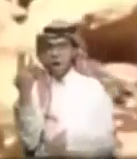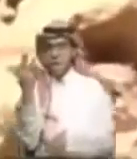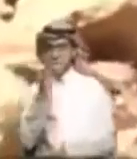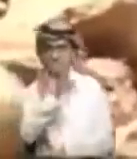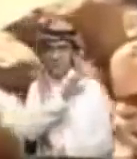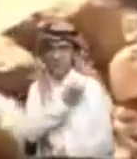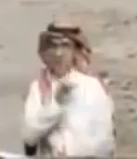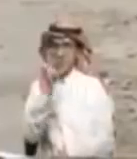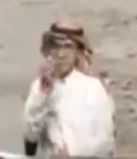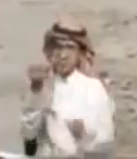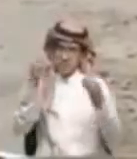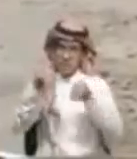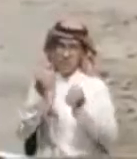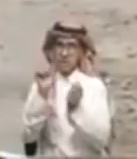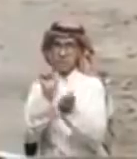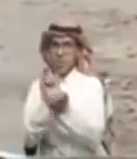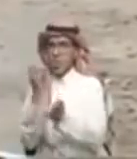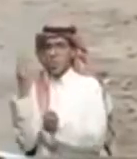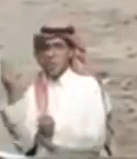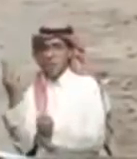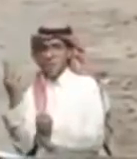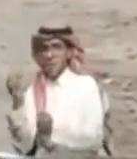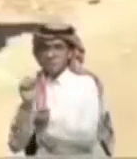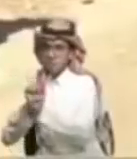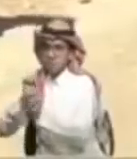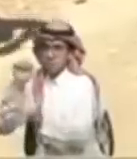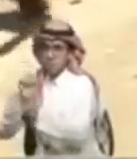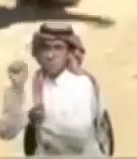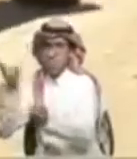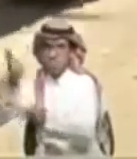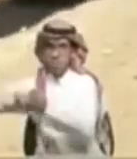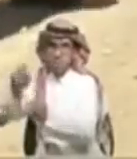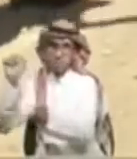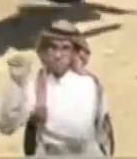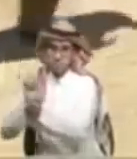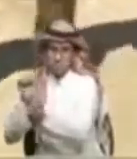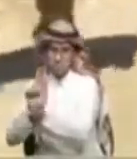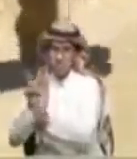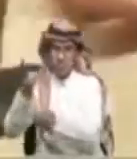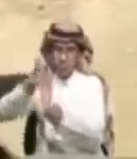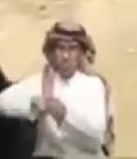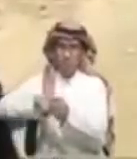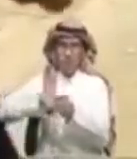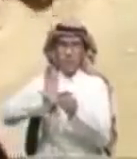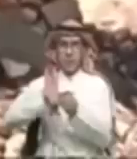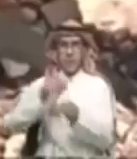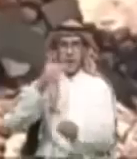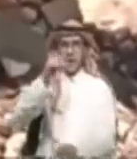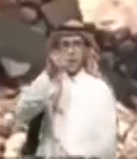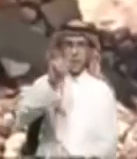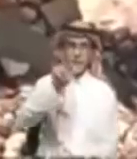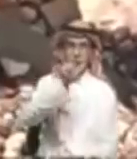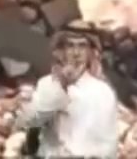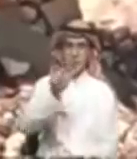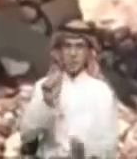مواطنين فلسطينيين، من بينهم 3 أسرى محررين من بلدتي بيت أمر وحلحول شمال محافظة الخليل